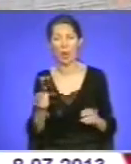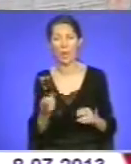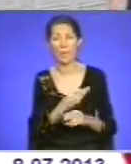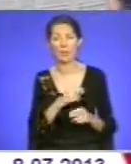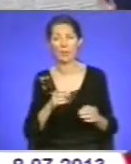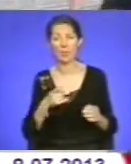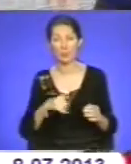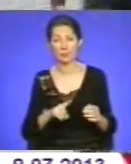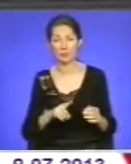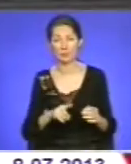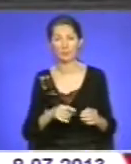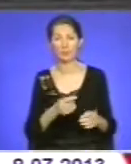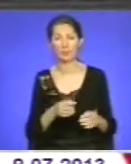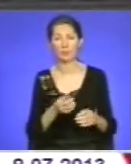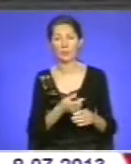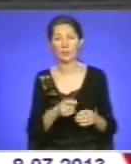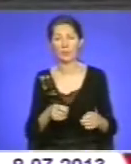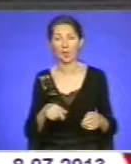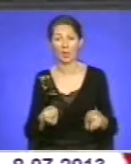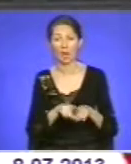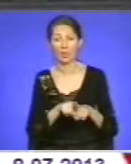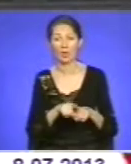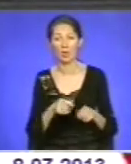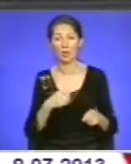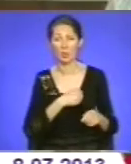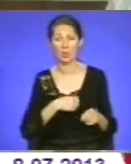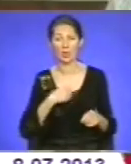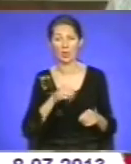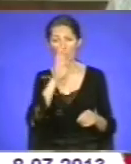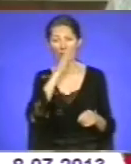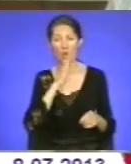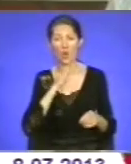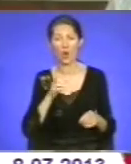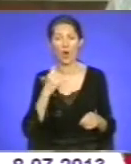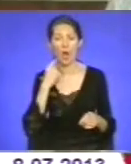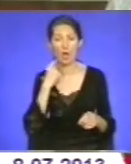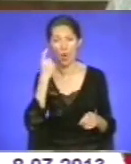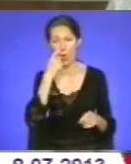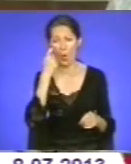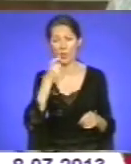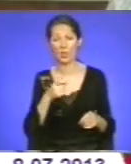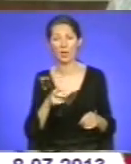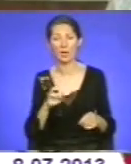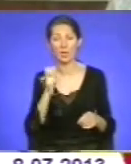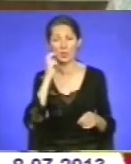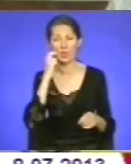спосіб життя? Найзліший ворог – алкоголь та статеві хвороби. Зачаття в п'яному